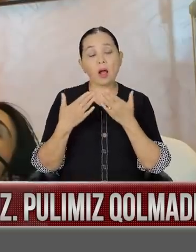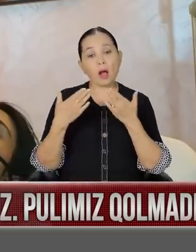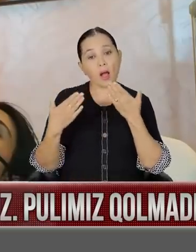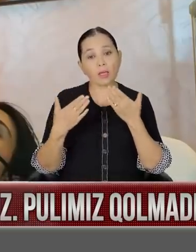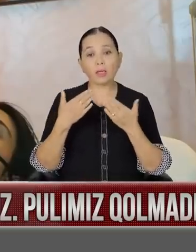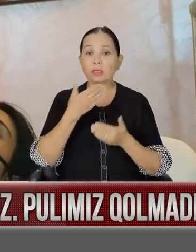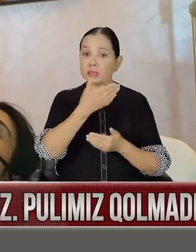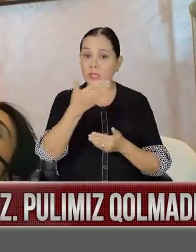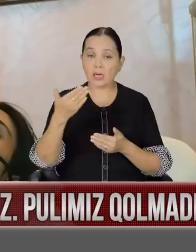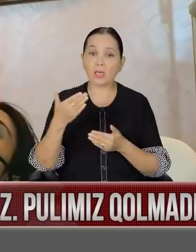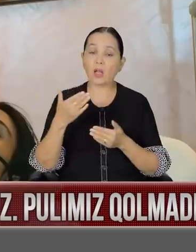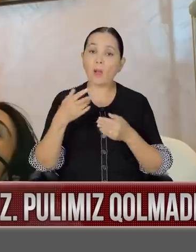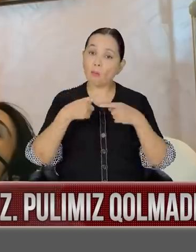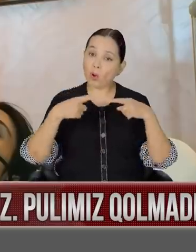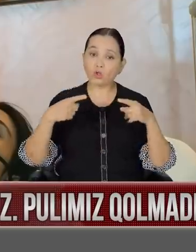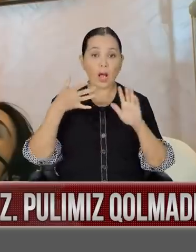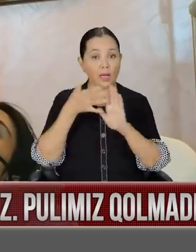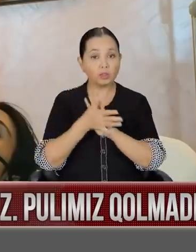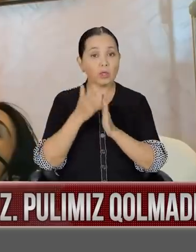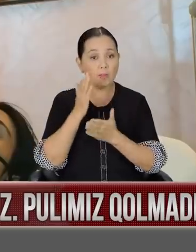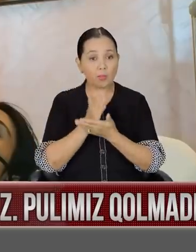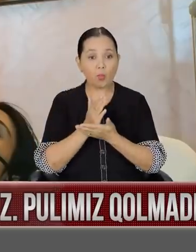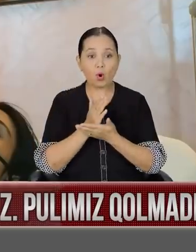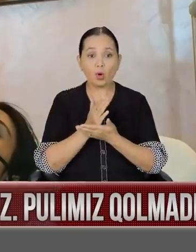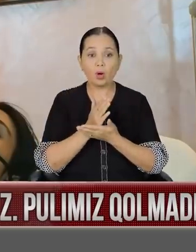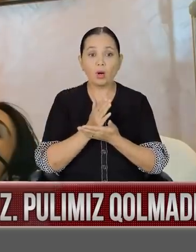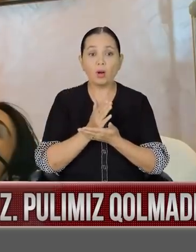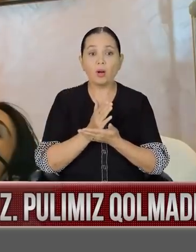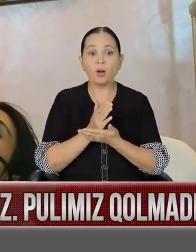Analizlarda boshqa xarajatlarimiz bor.